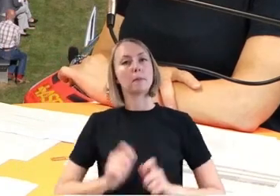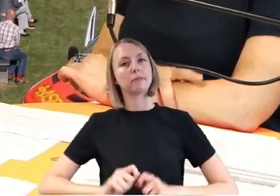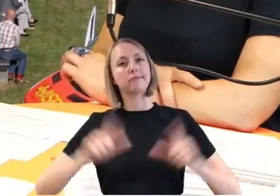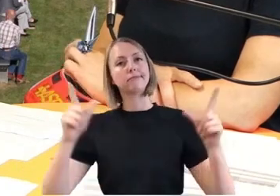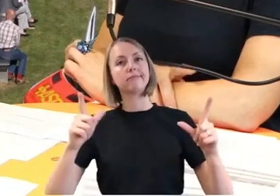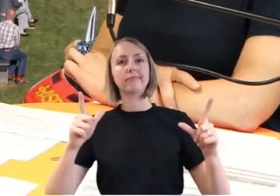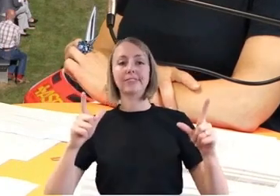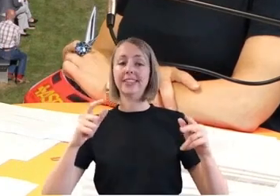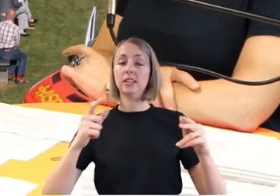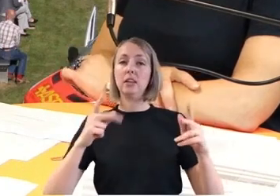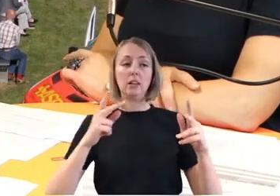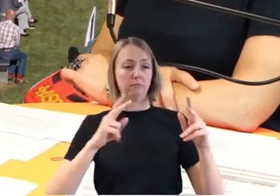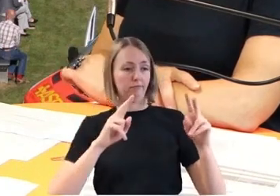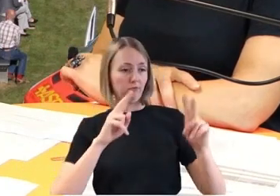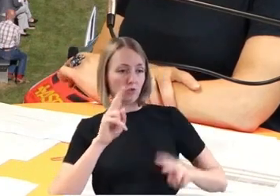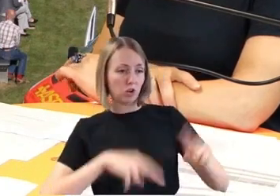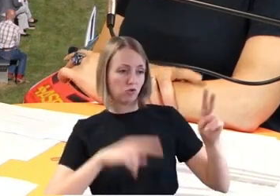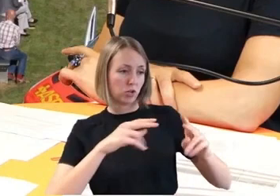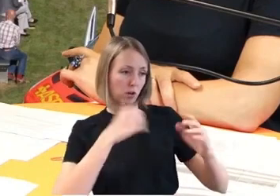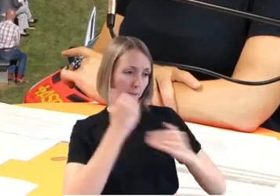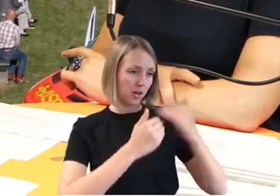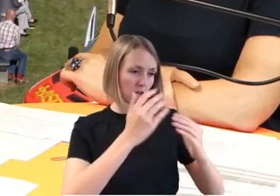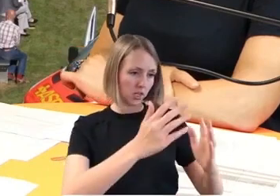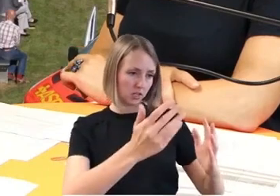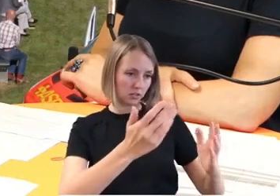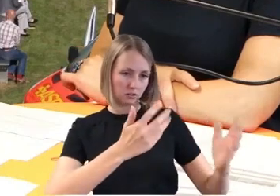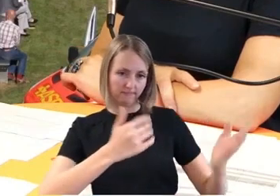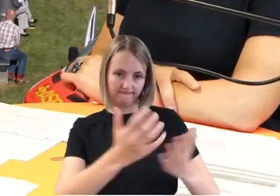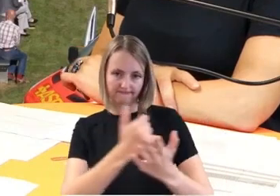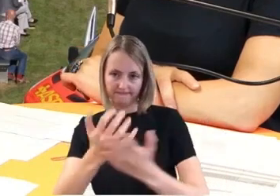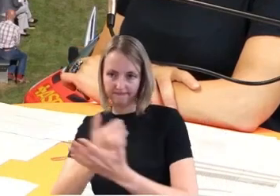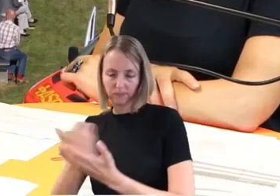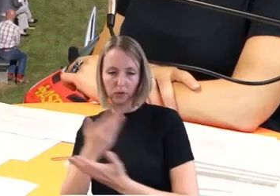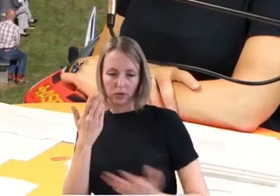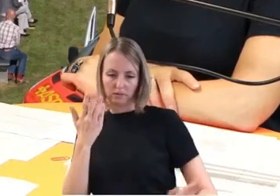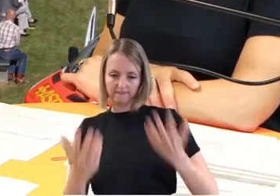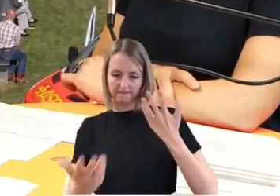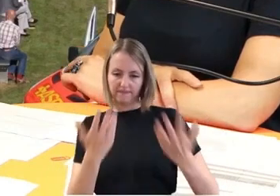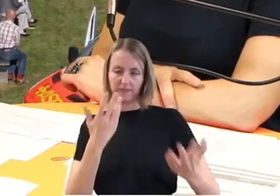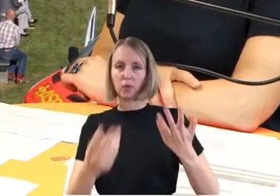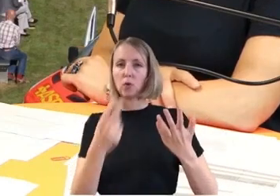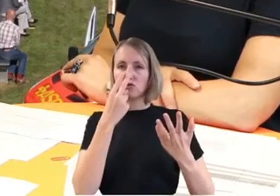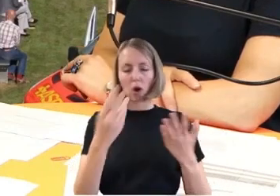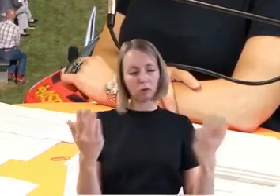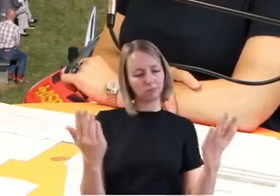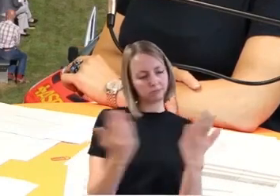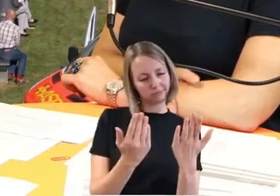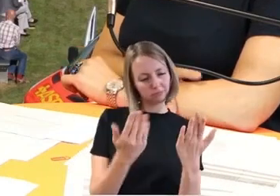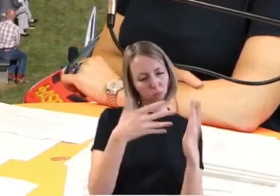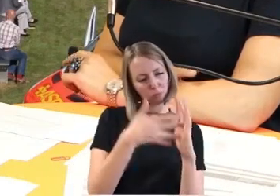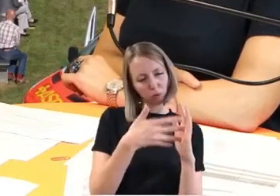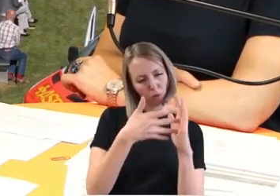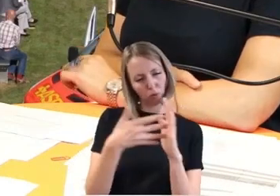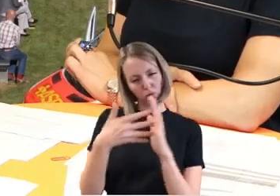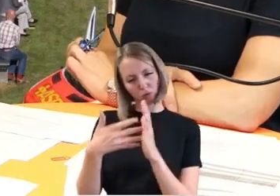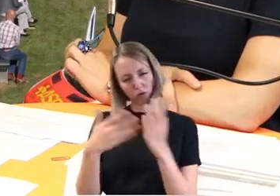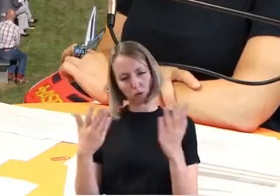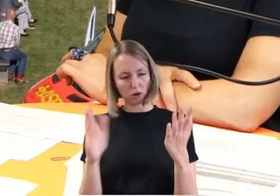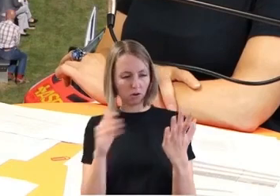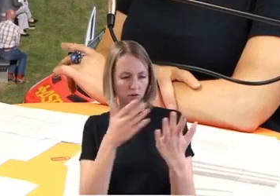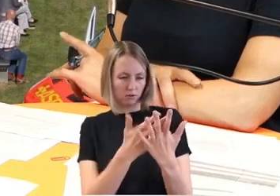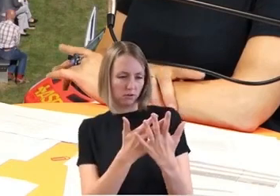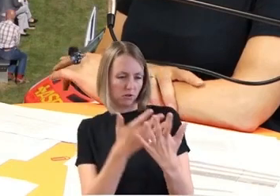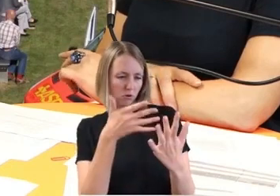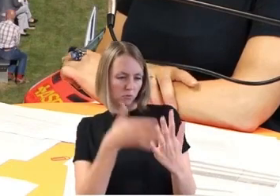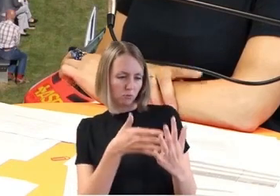informationen und legen sie nebeneinander bzw gegeneinander oder übereinander je nachdem und prüfen gibt es